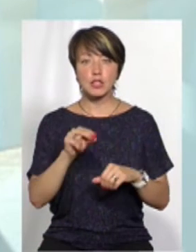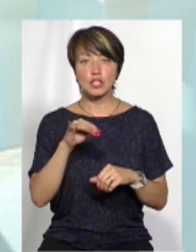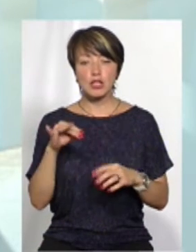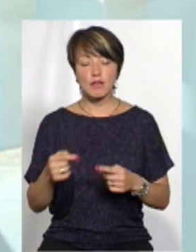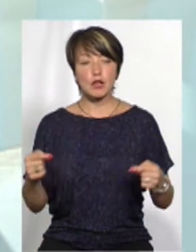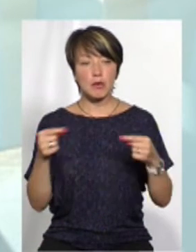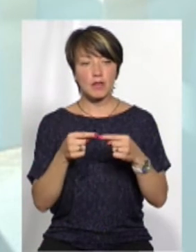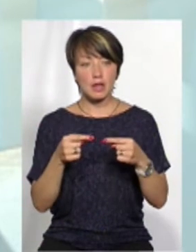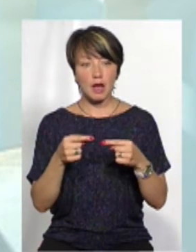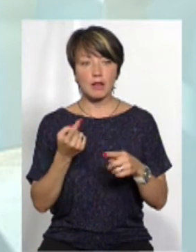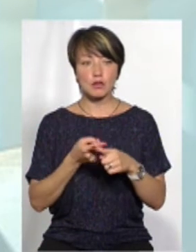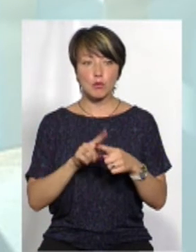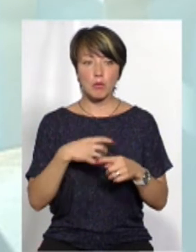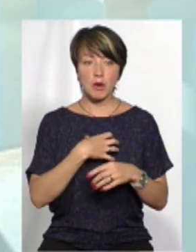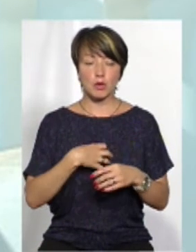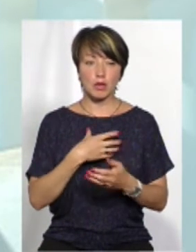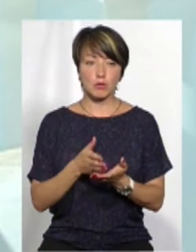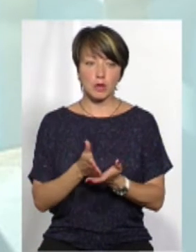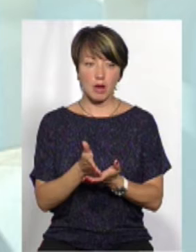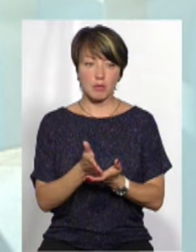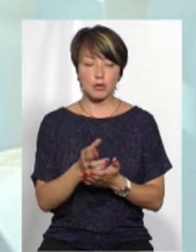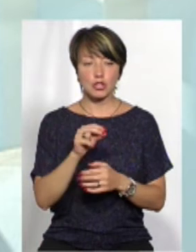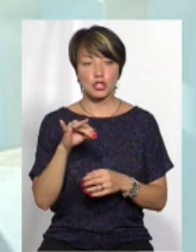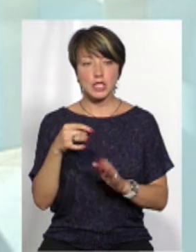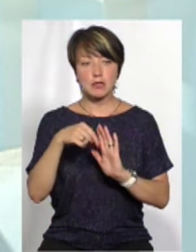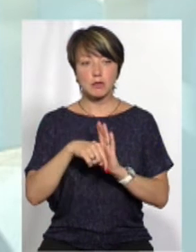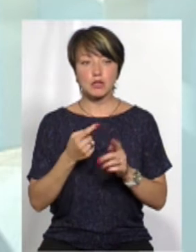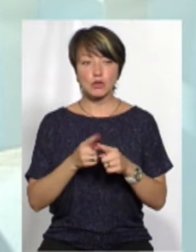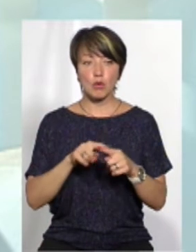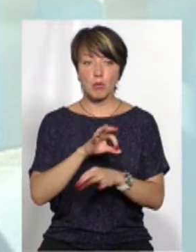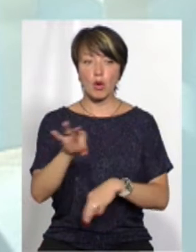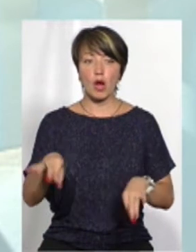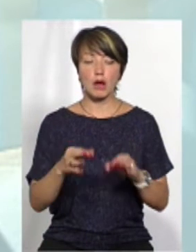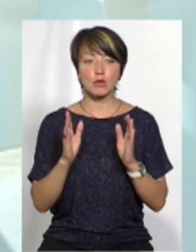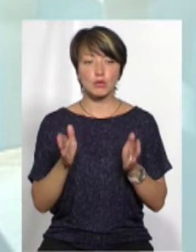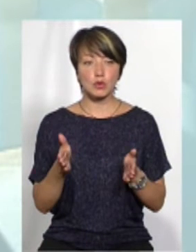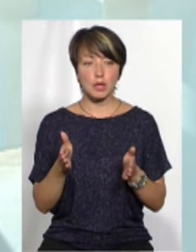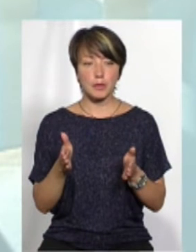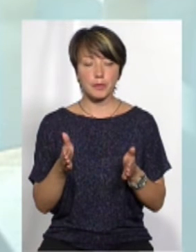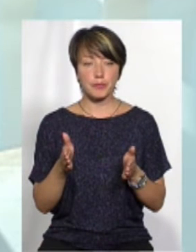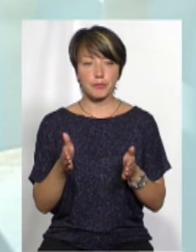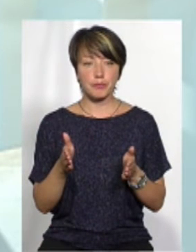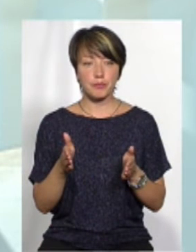чи відповідає він саме у цьому пріоритетному напрямку, чи зміст цього проєкту буде